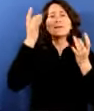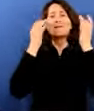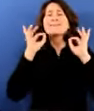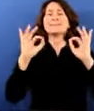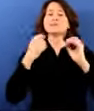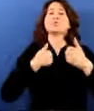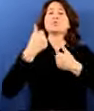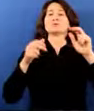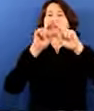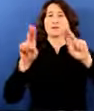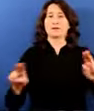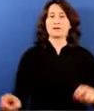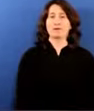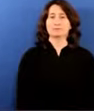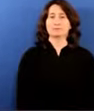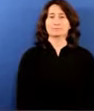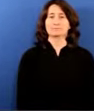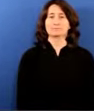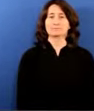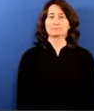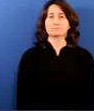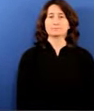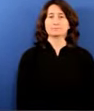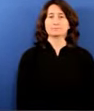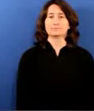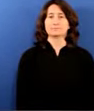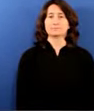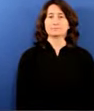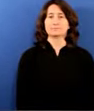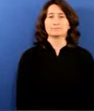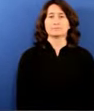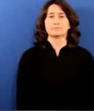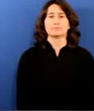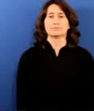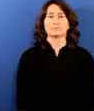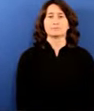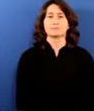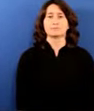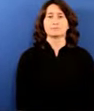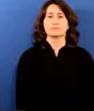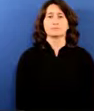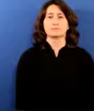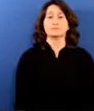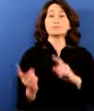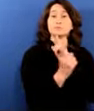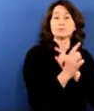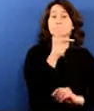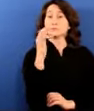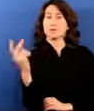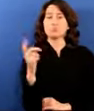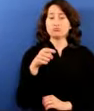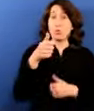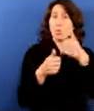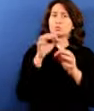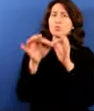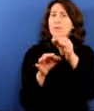Bilbok eta Bizkaiak marka berezi bat bilatzeko nazioarteko lehiaketa bat martxan jarri dutela iragarri dute. Euskalduna Jauregian egin dute